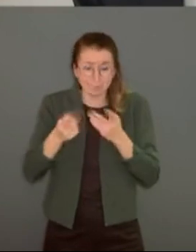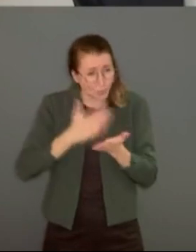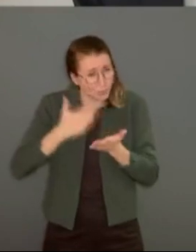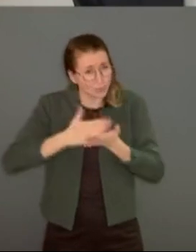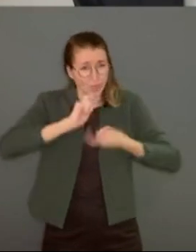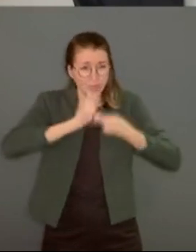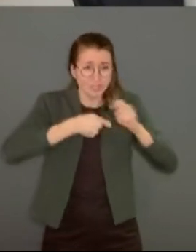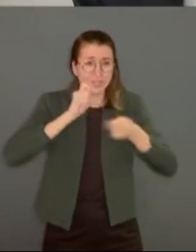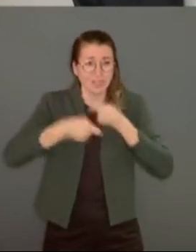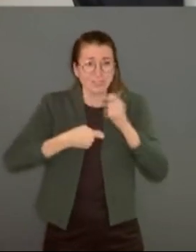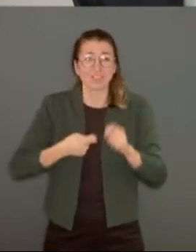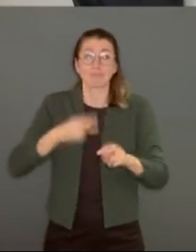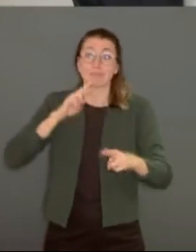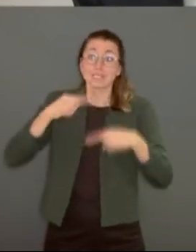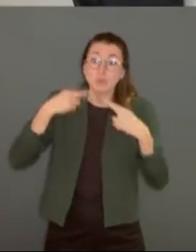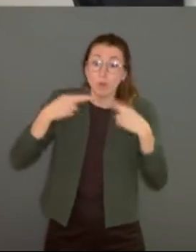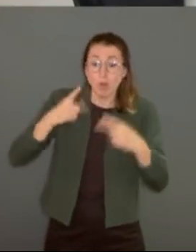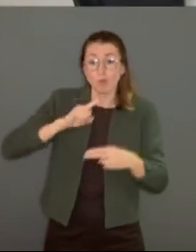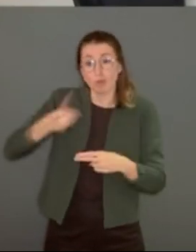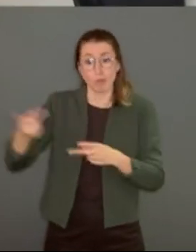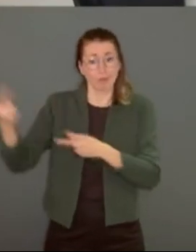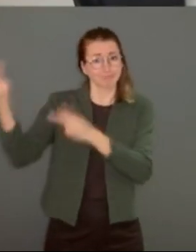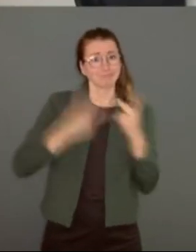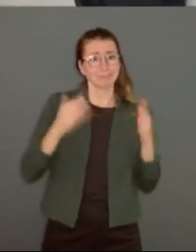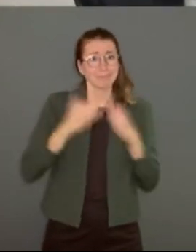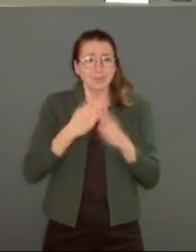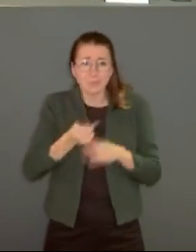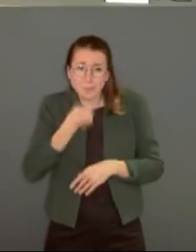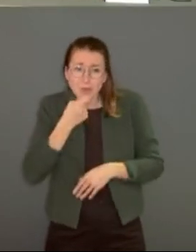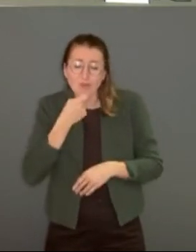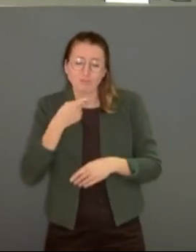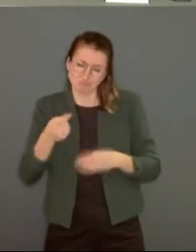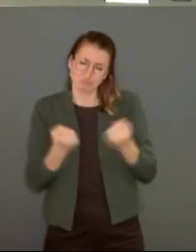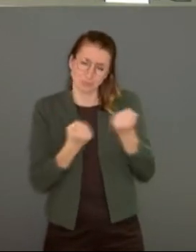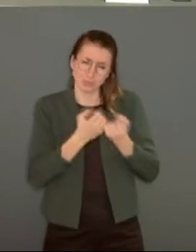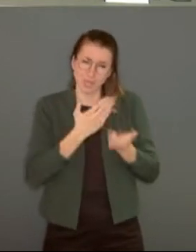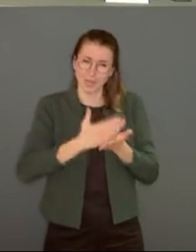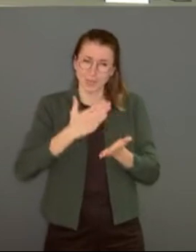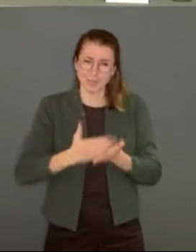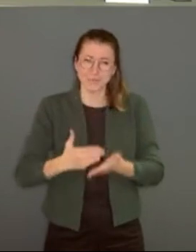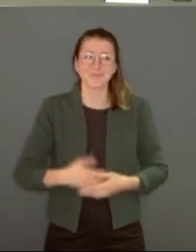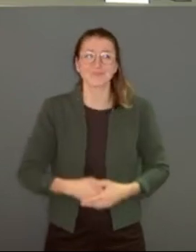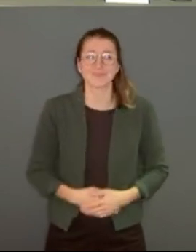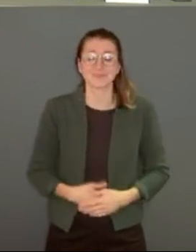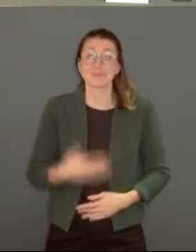mais faites-le avec nos commerçants. Voilà, merci. Merci, Oliver.